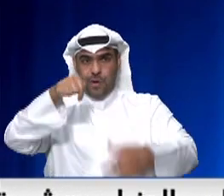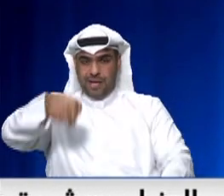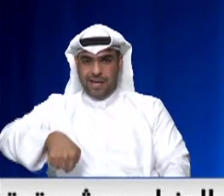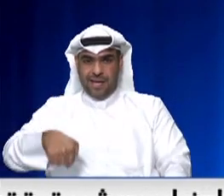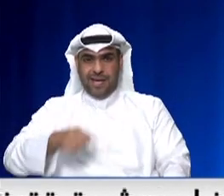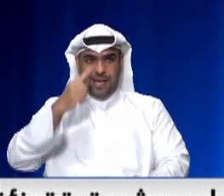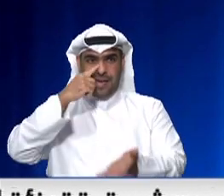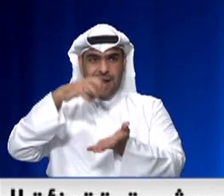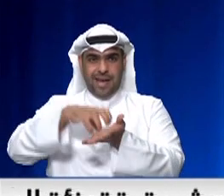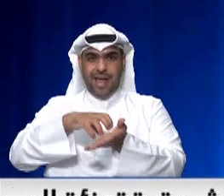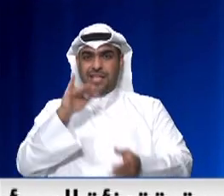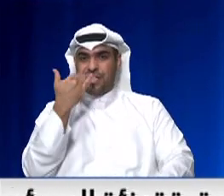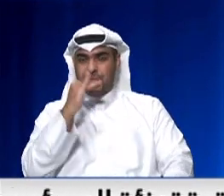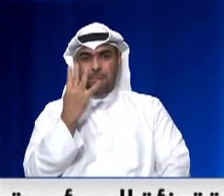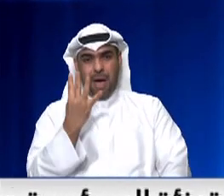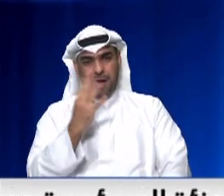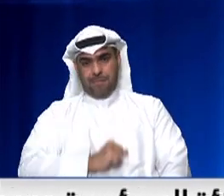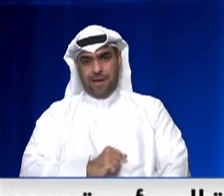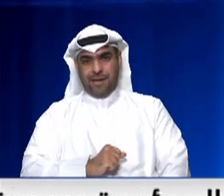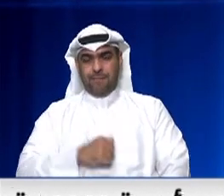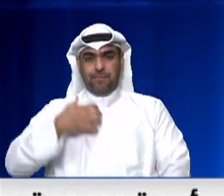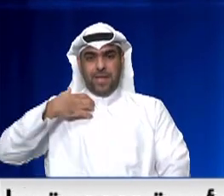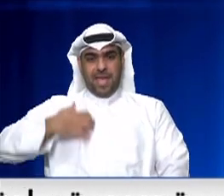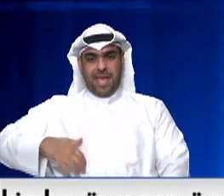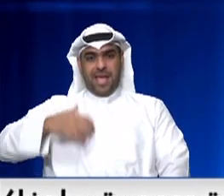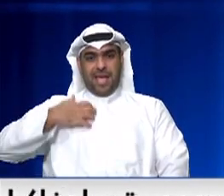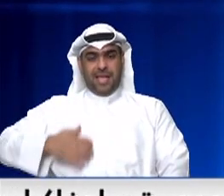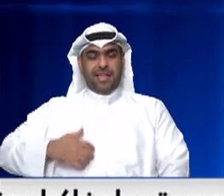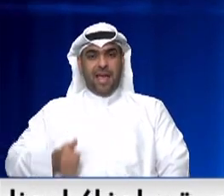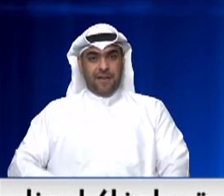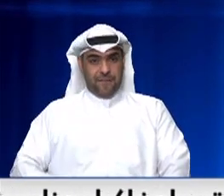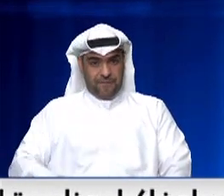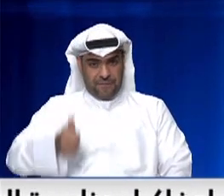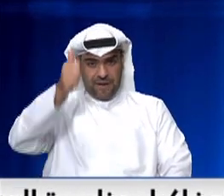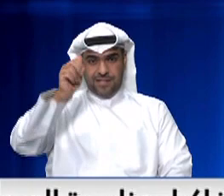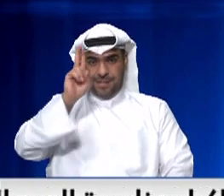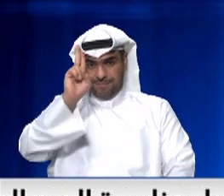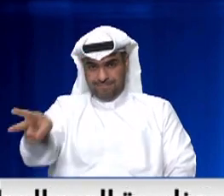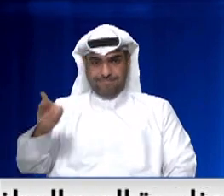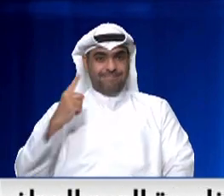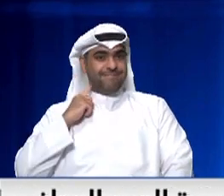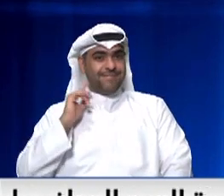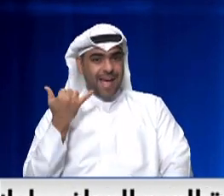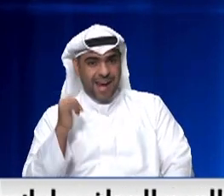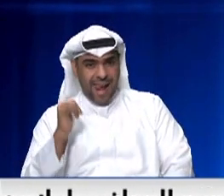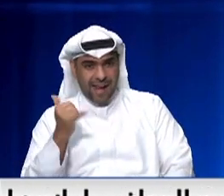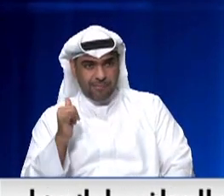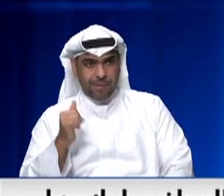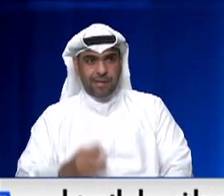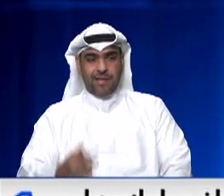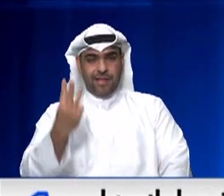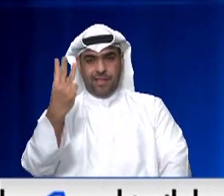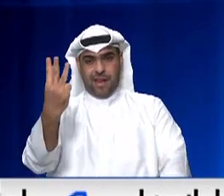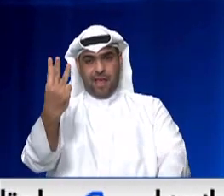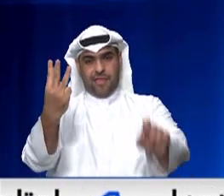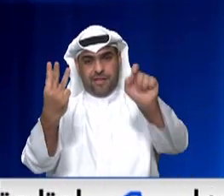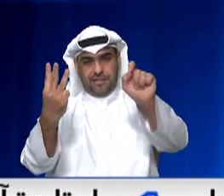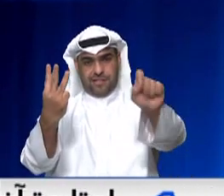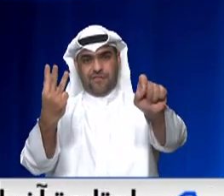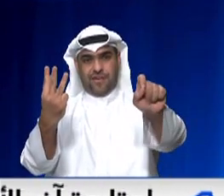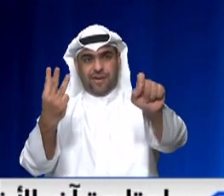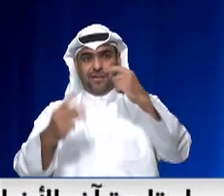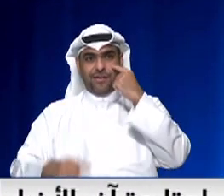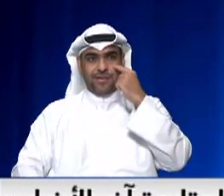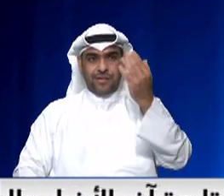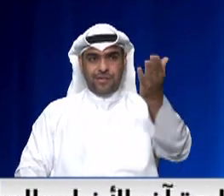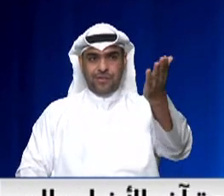فاز نادي خيطان على نظيره الفحيل بثلاثة أهداف نظيفة في ختام مباريات الجولة الثانية، ليرفع الفريق رصيده